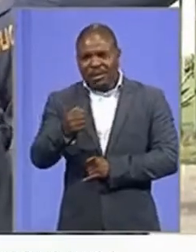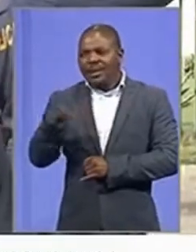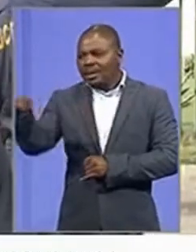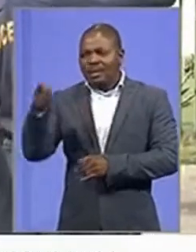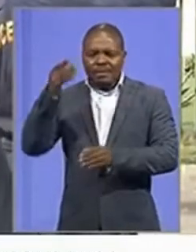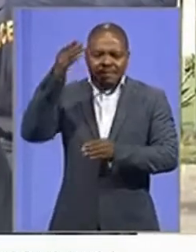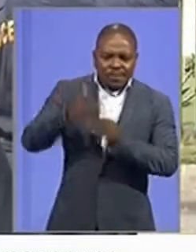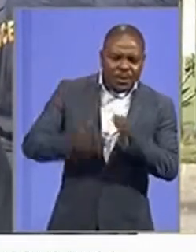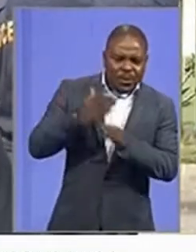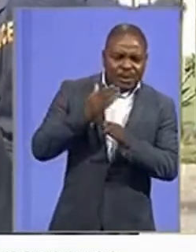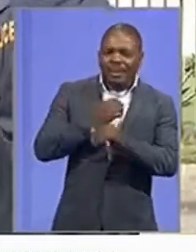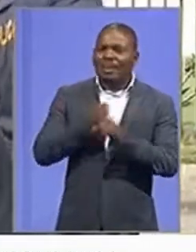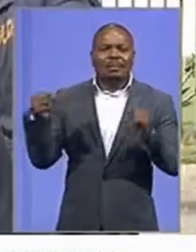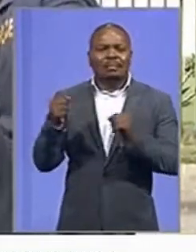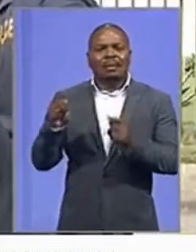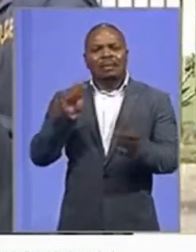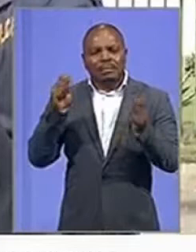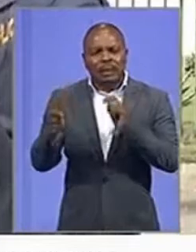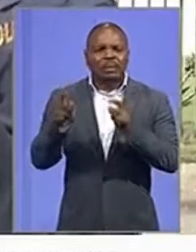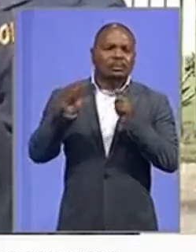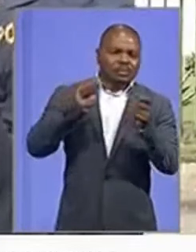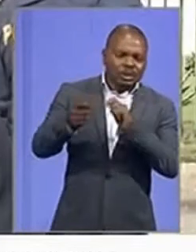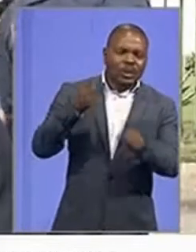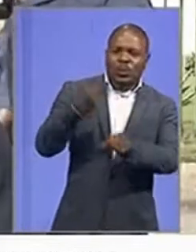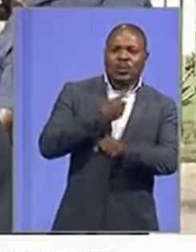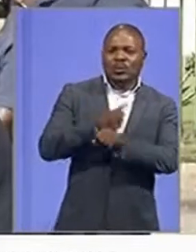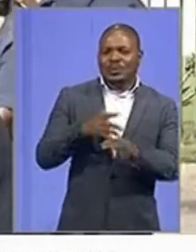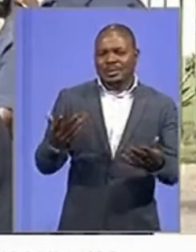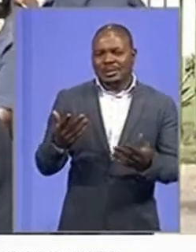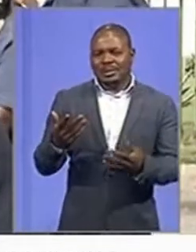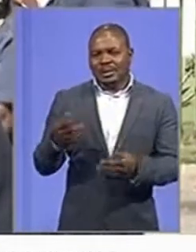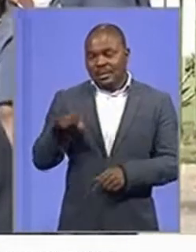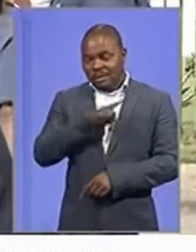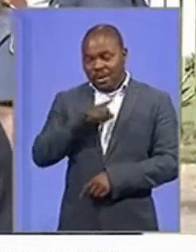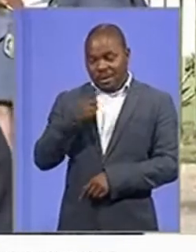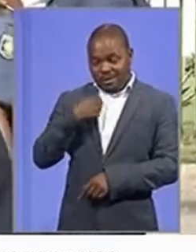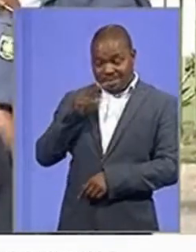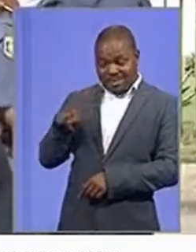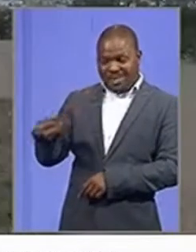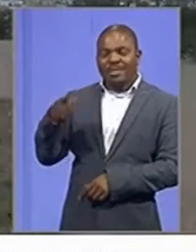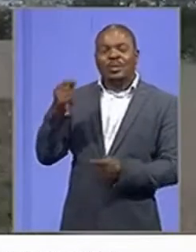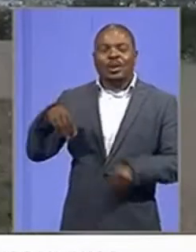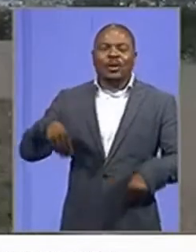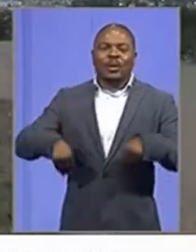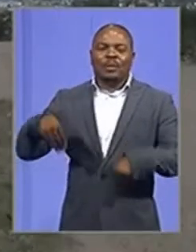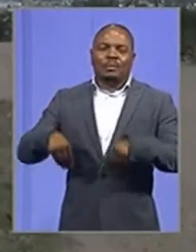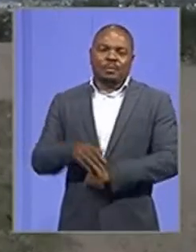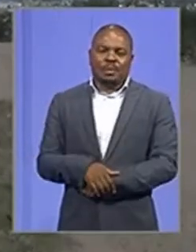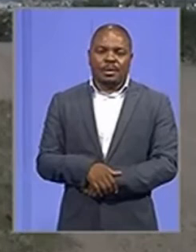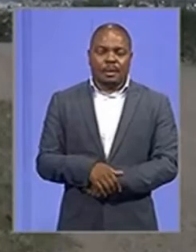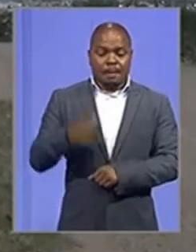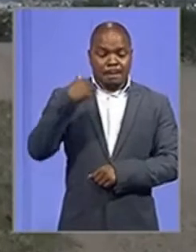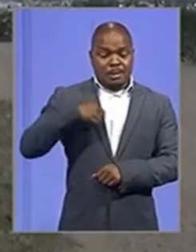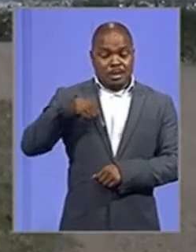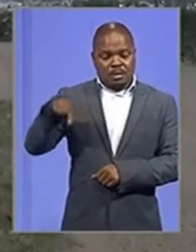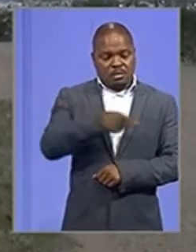ha ba qete mosebetsi wa bona ba tsamaya ba appoint engwe ke tsela le reng ba khona ho bona hore ba ka khona ho ja tšhelete. Masepala o